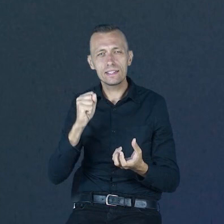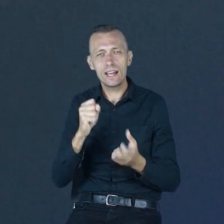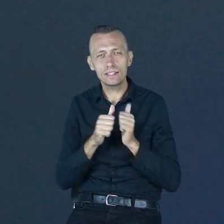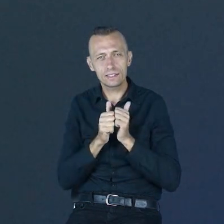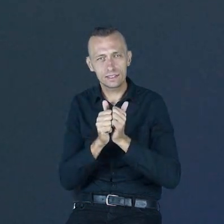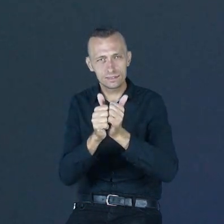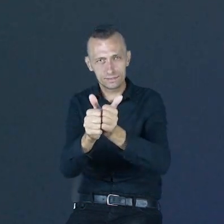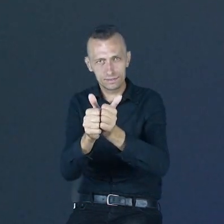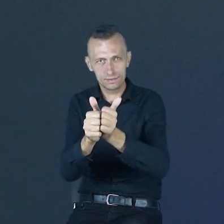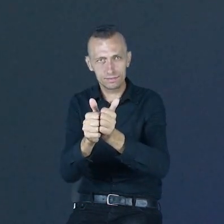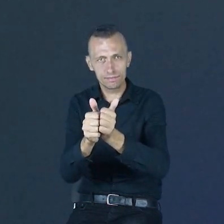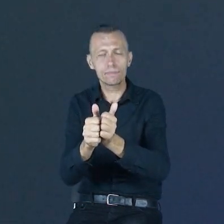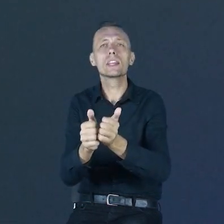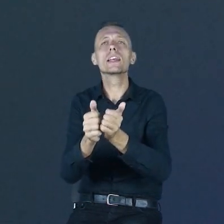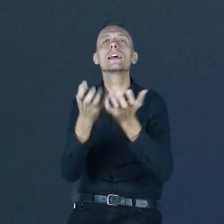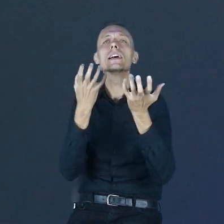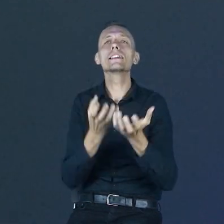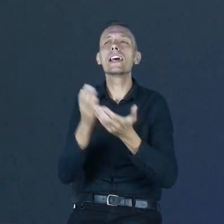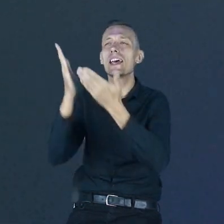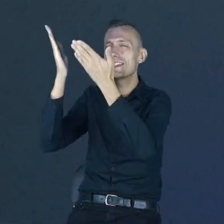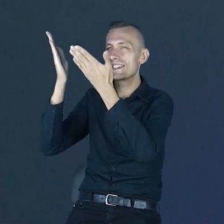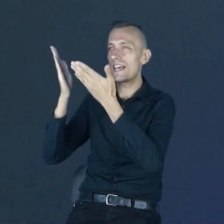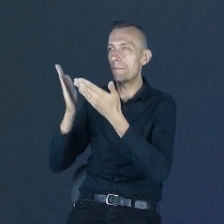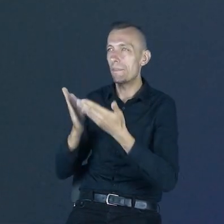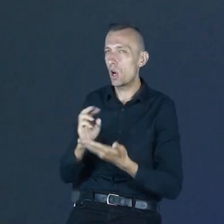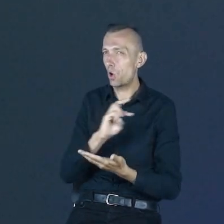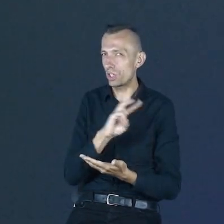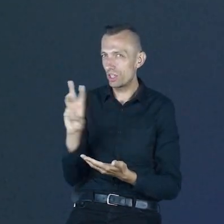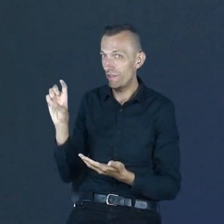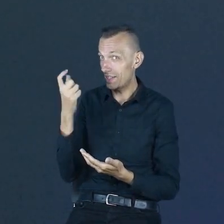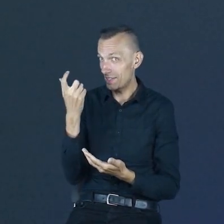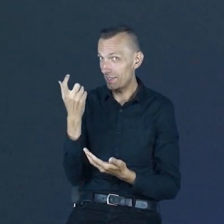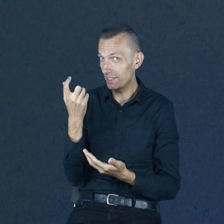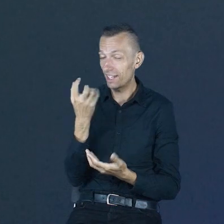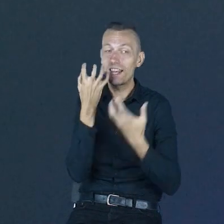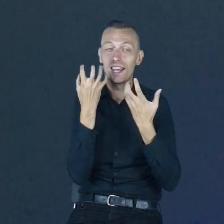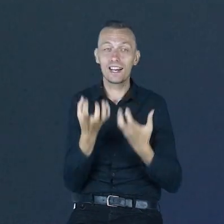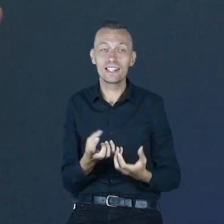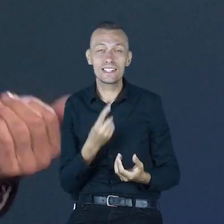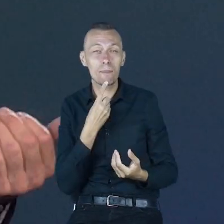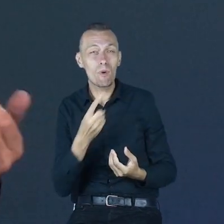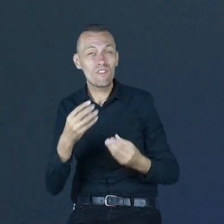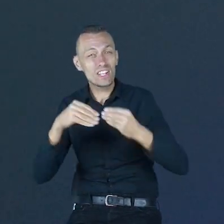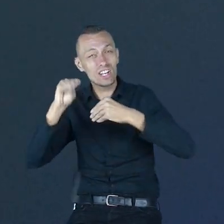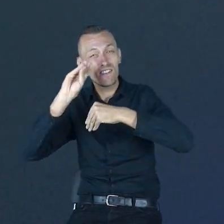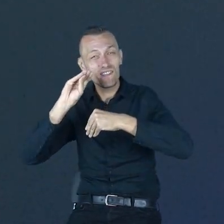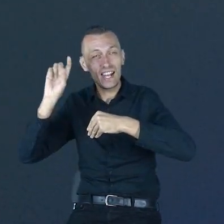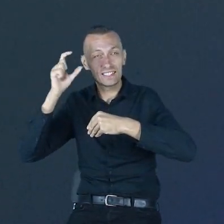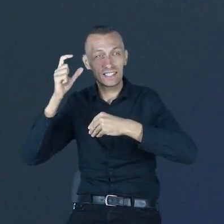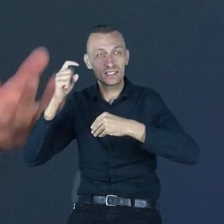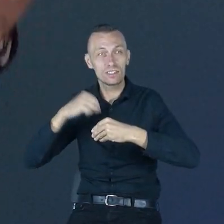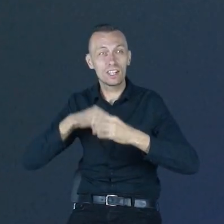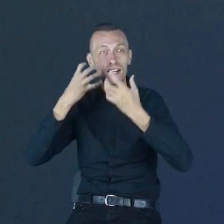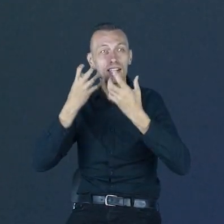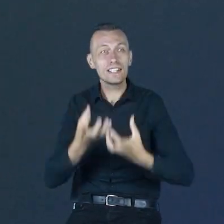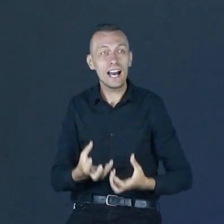od zaproszenia do czegoś. Chcę powiedzieć coś więcej. Chcę w tym zaproszeniu i siebie, i